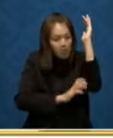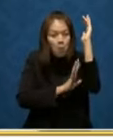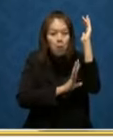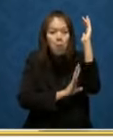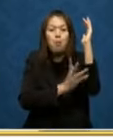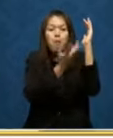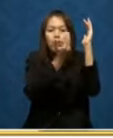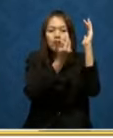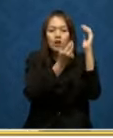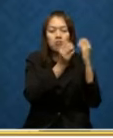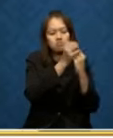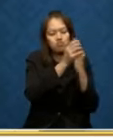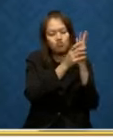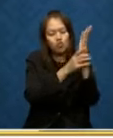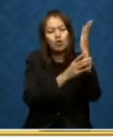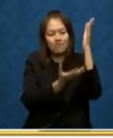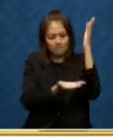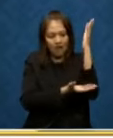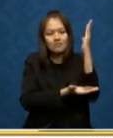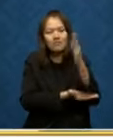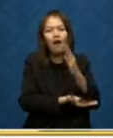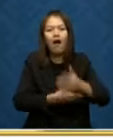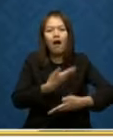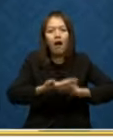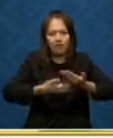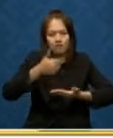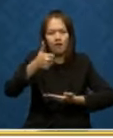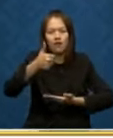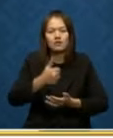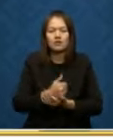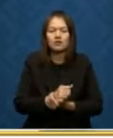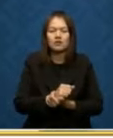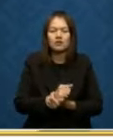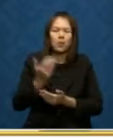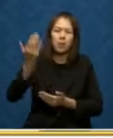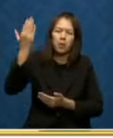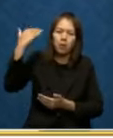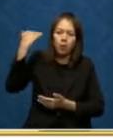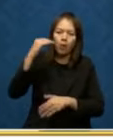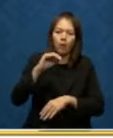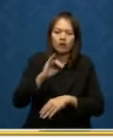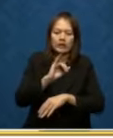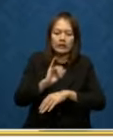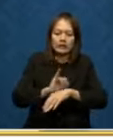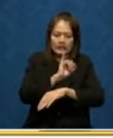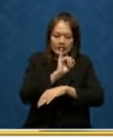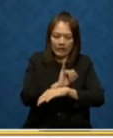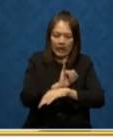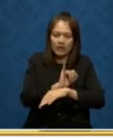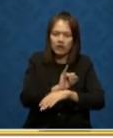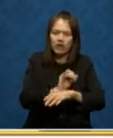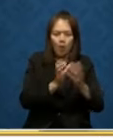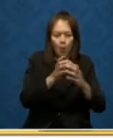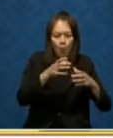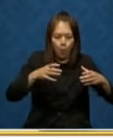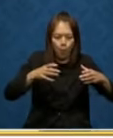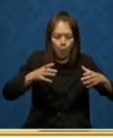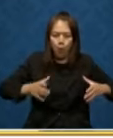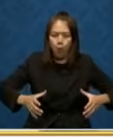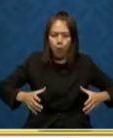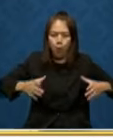เนี่ยไม้มันขายได้ท่านประธานครับในอดีตเนี่ยไล่ขายได้นะต้นโตๆอ่าจำนวนเอ่อ